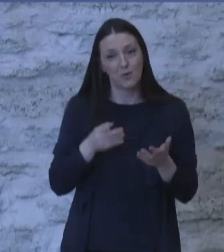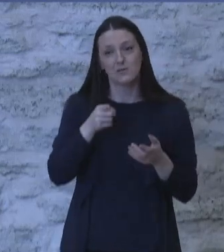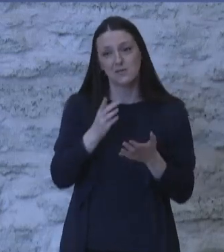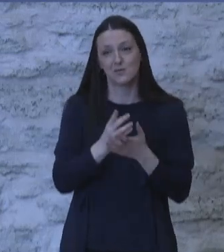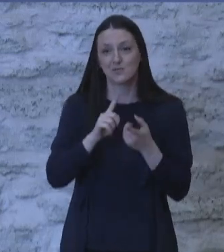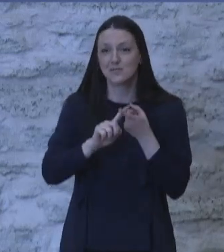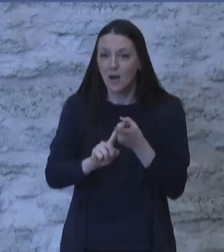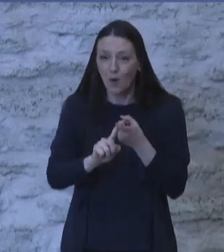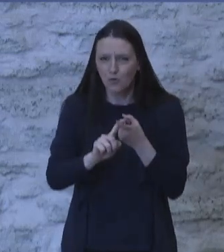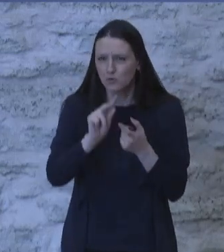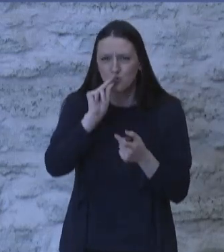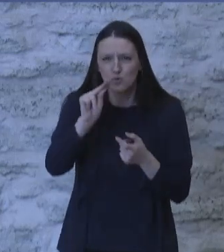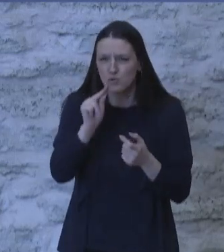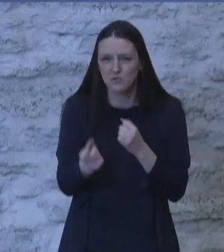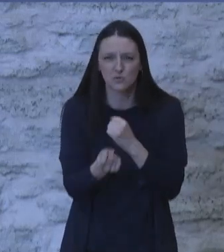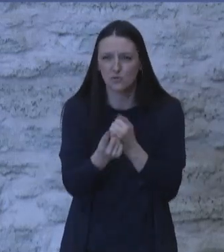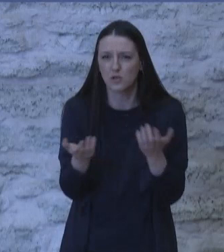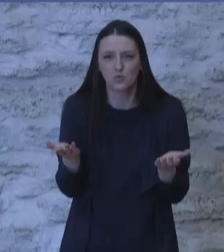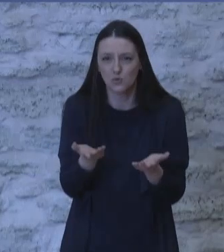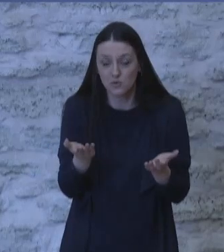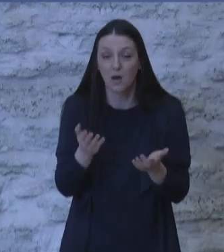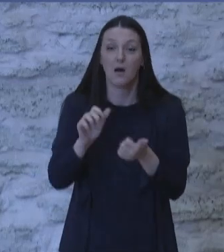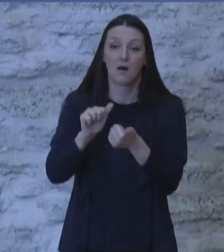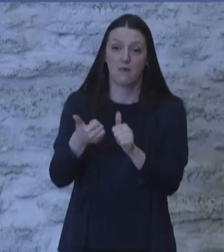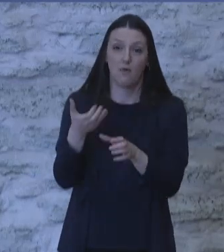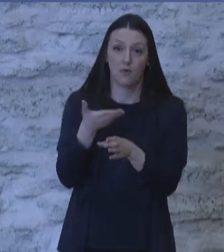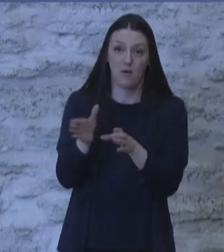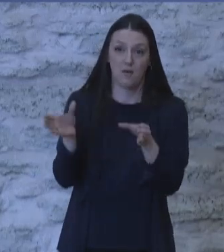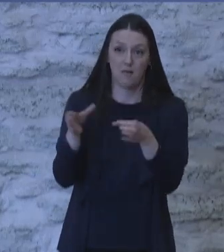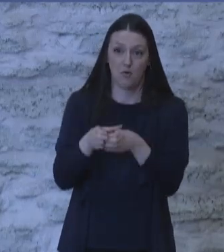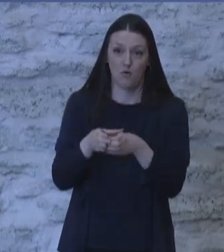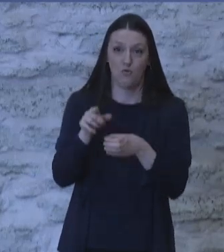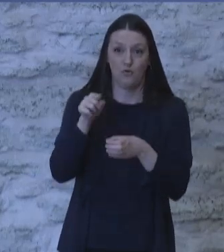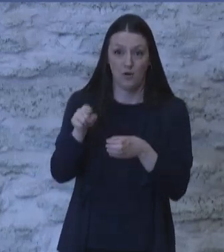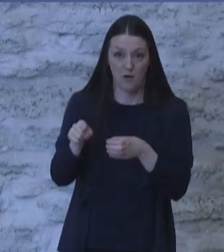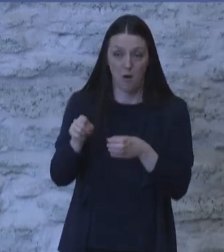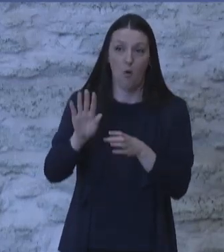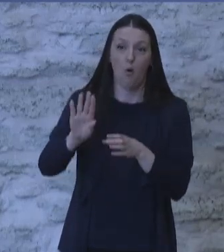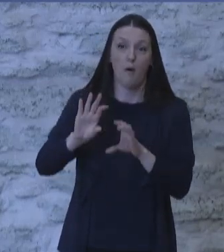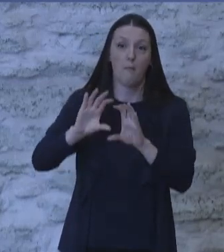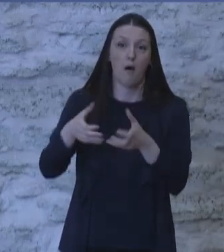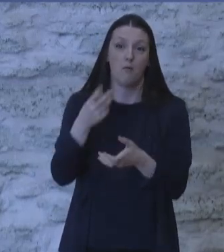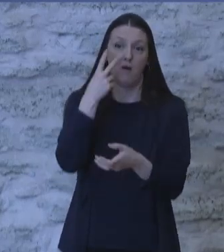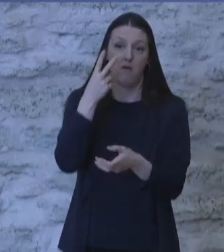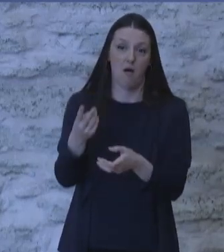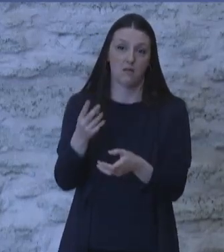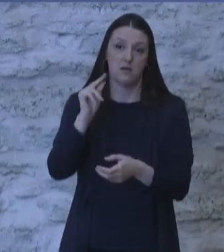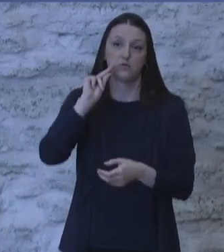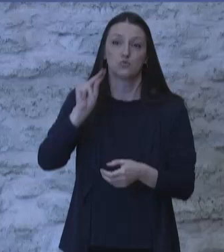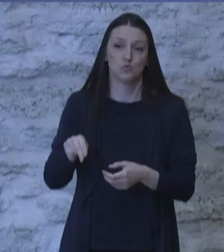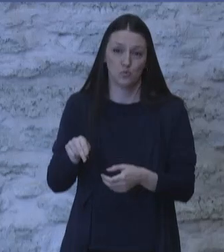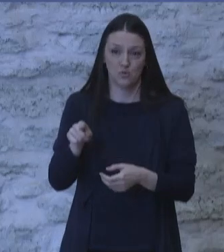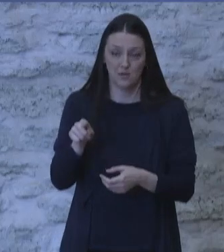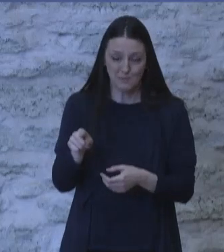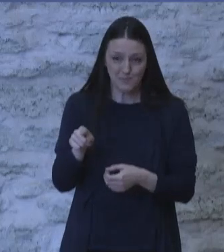see süüdistus reformierakonna liberaalse maailma vaatega, mis on